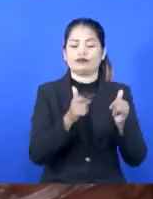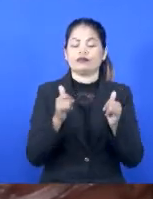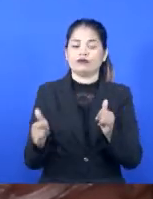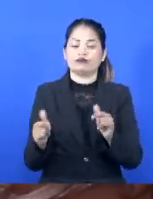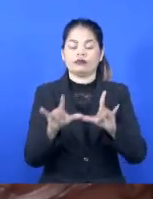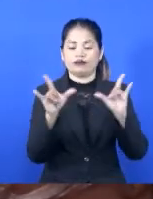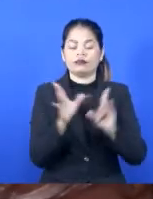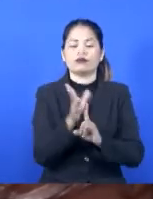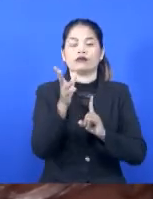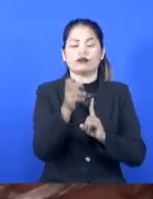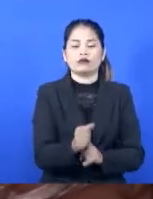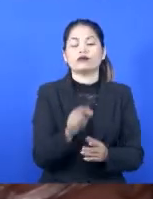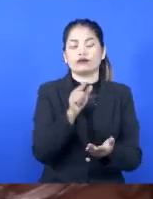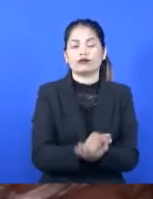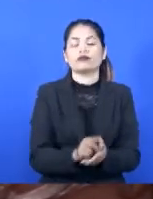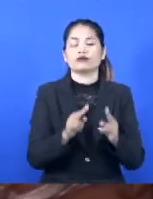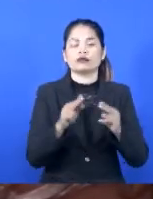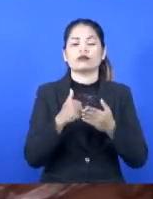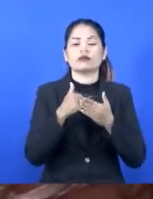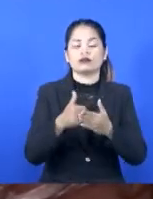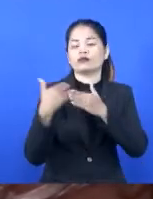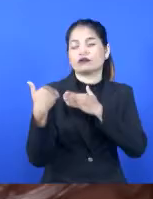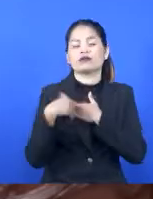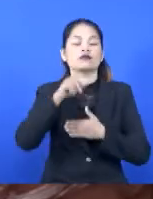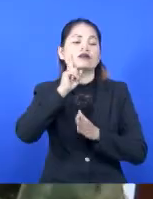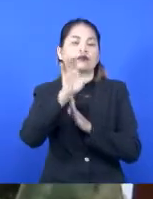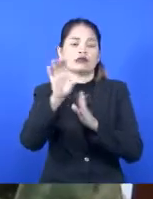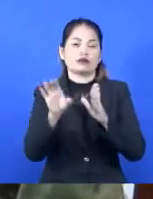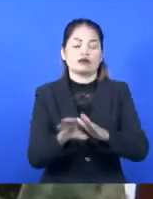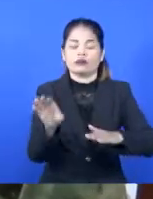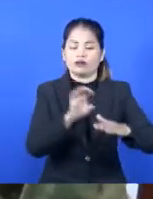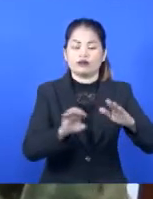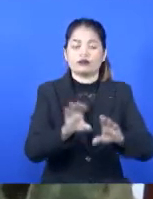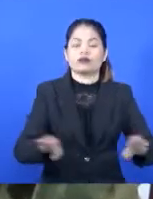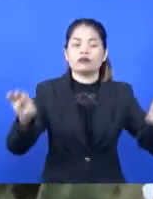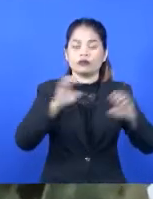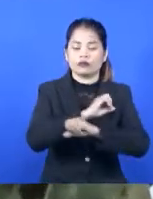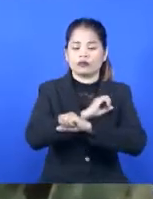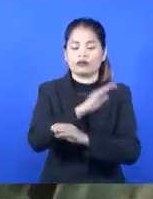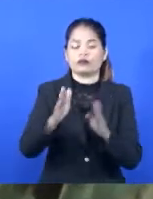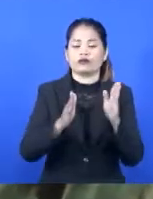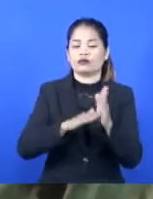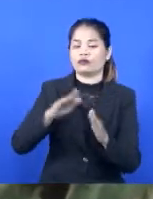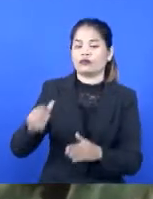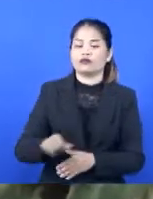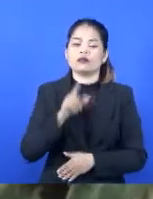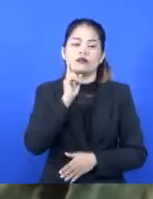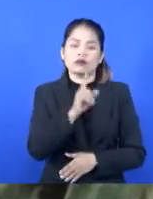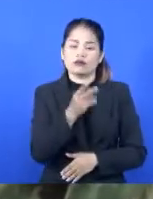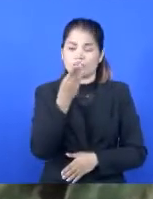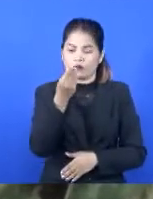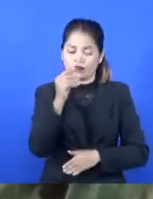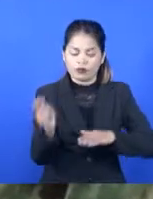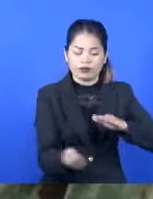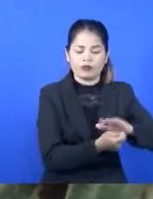សម្អាតប្រាក់នៅក្នុងបទល្មើសធនធានធម្មជាតិនិងការពារប្រទេសកម្ពុជានៅក្នុងការប្រឆាំងការសម្អាតប្រាក់អាយរ៉មរដ្ឋលេខាធិ